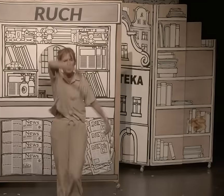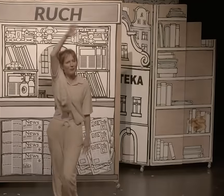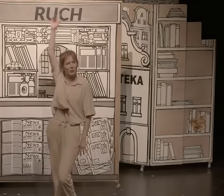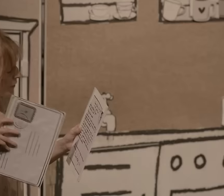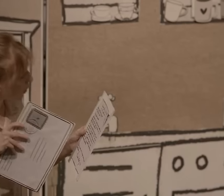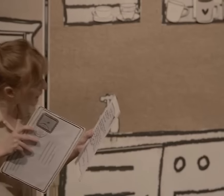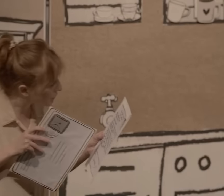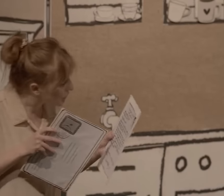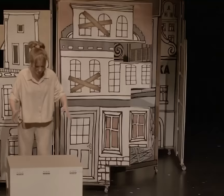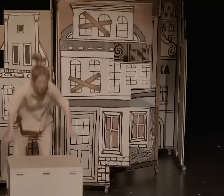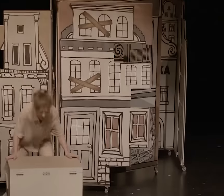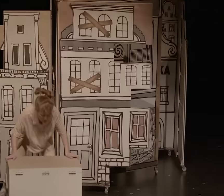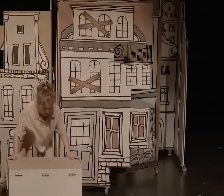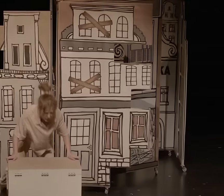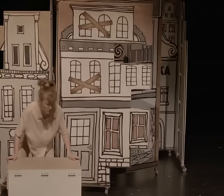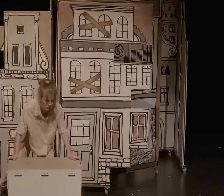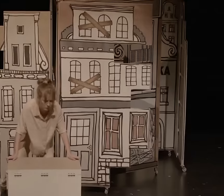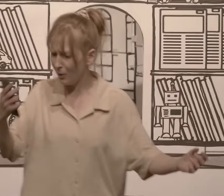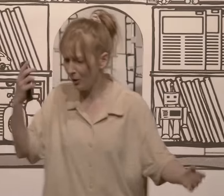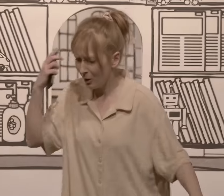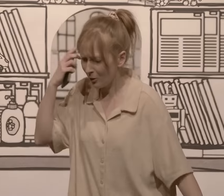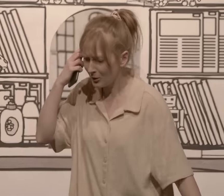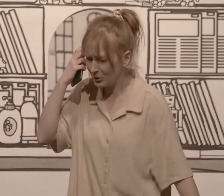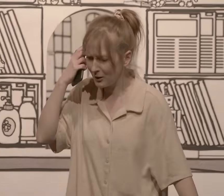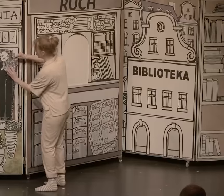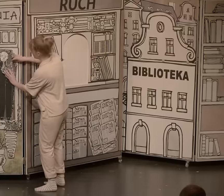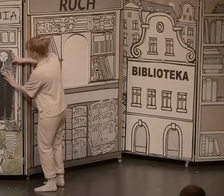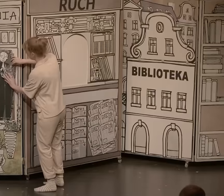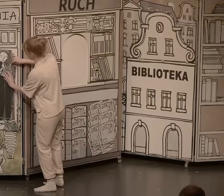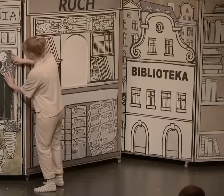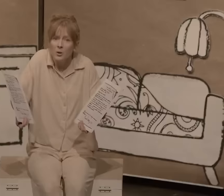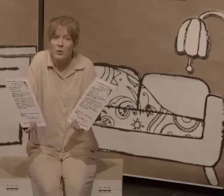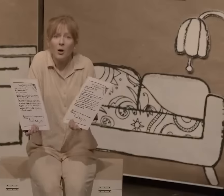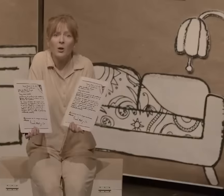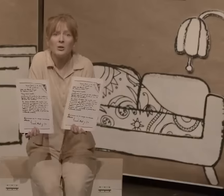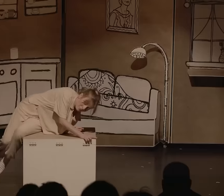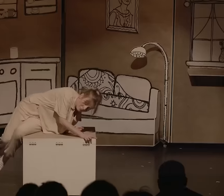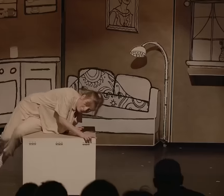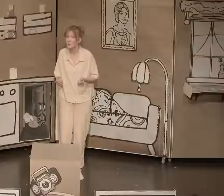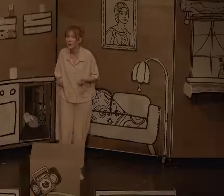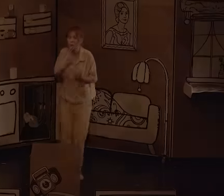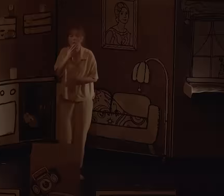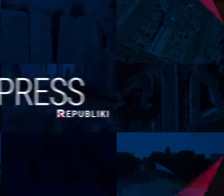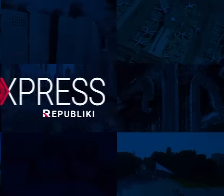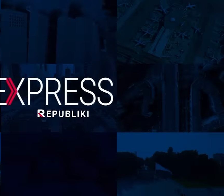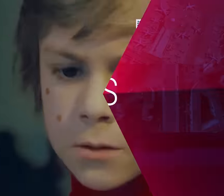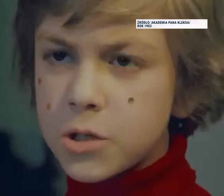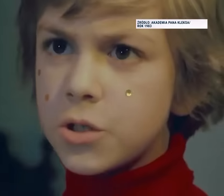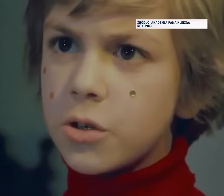ich czasami absurdalną szarą rzeczywistość. Nie brakuje żartów rysunkowych i muzycznych. Najbliższa odsłona już 8